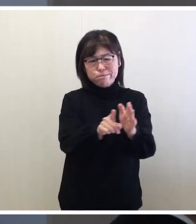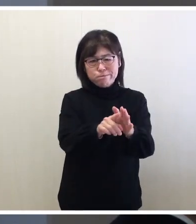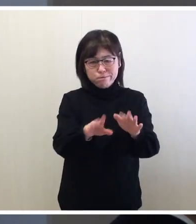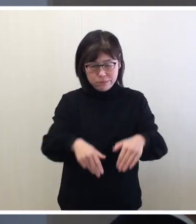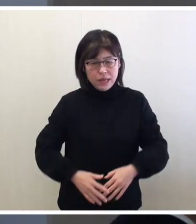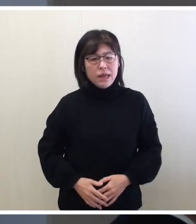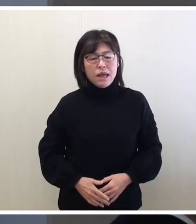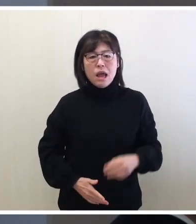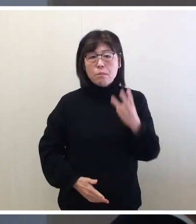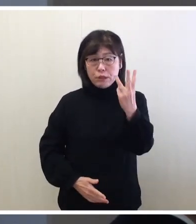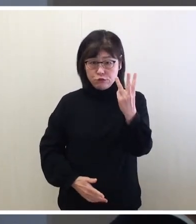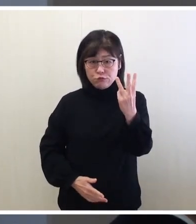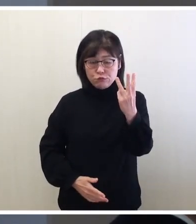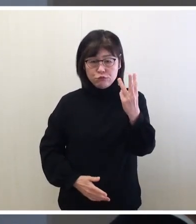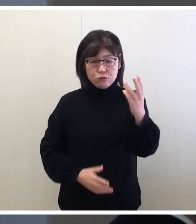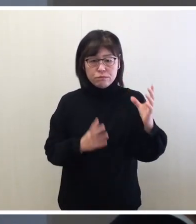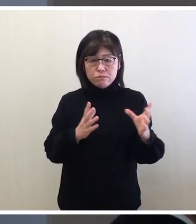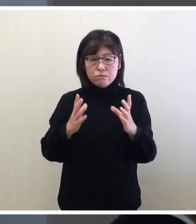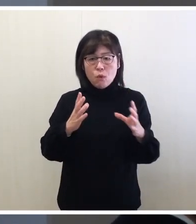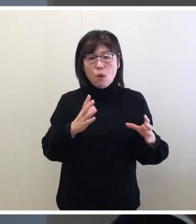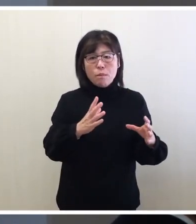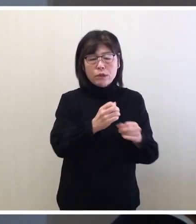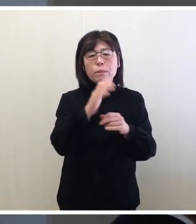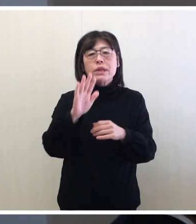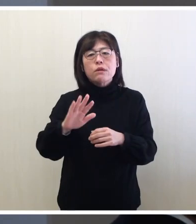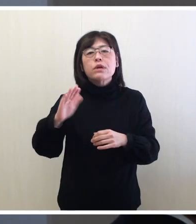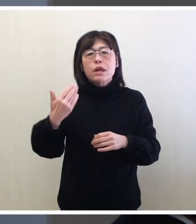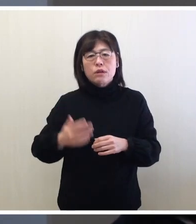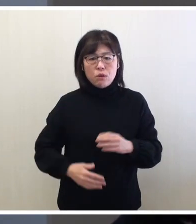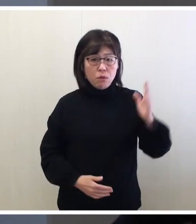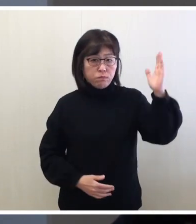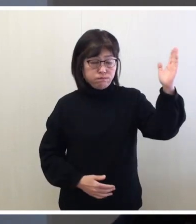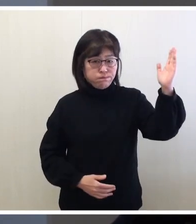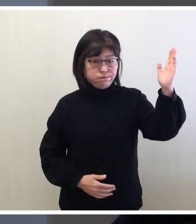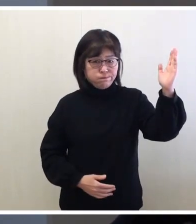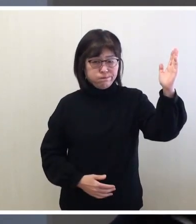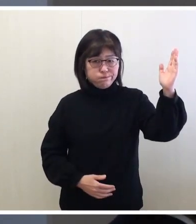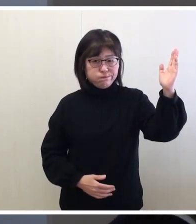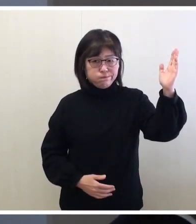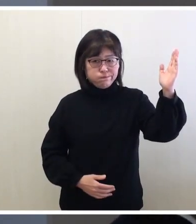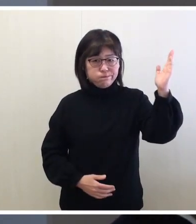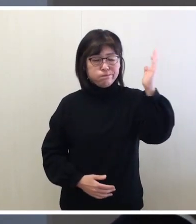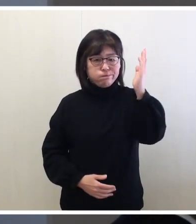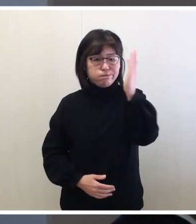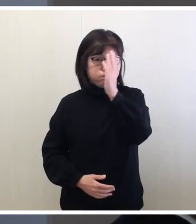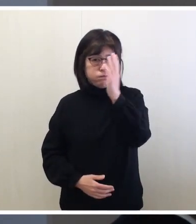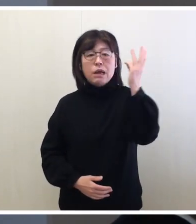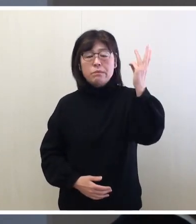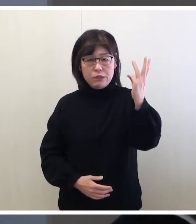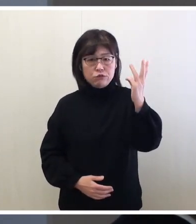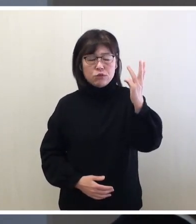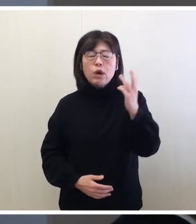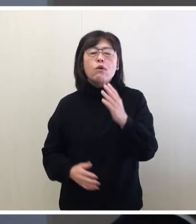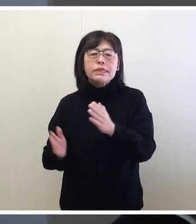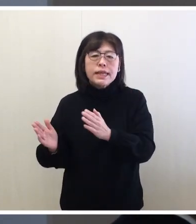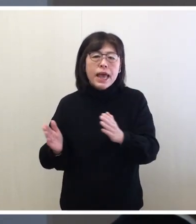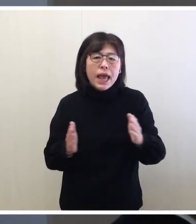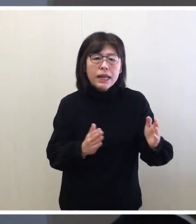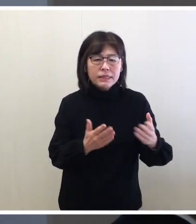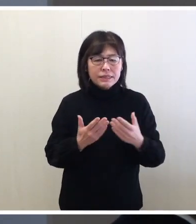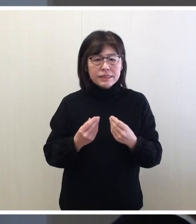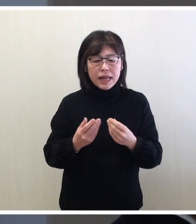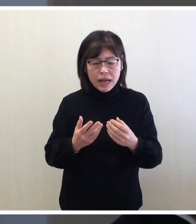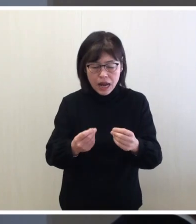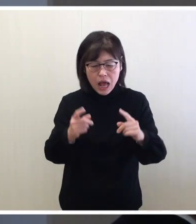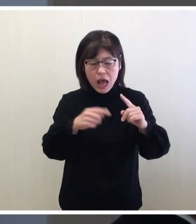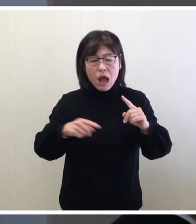掲げてきました。3つほどまとめておりますが、周辺エリアのポテンシャル、市が抱える課題、大学に期待する役割といった要素を整